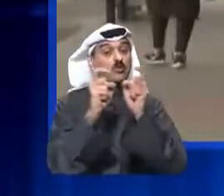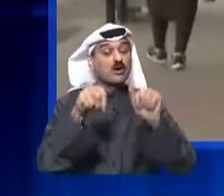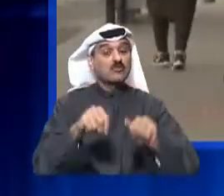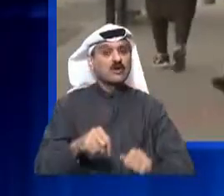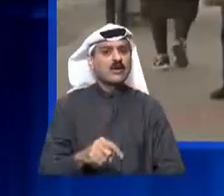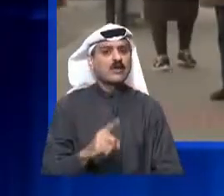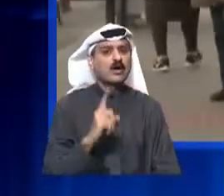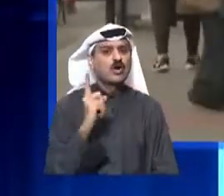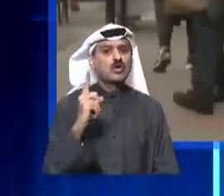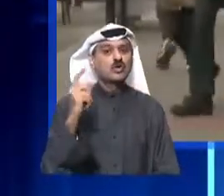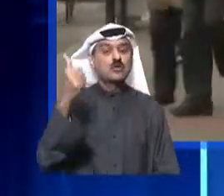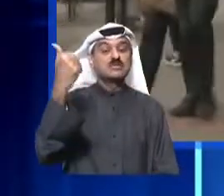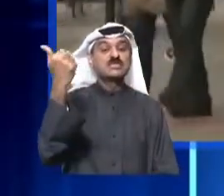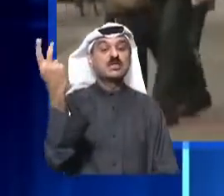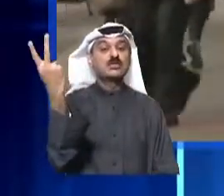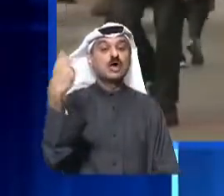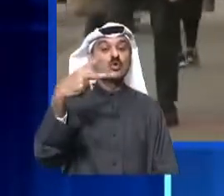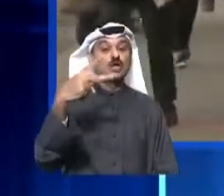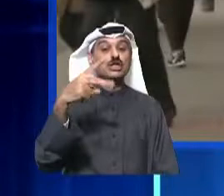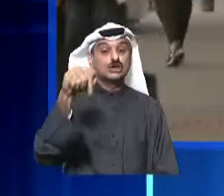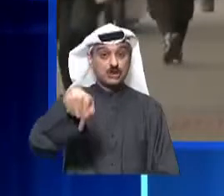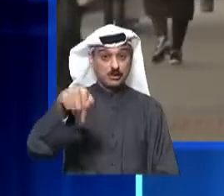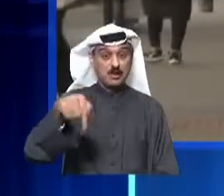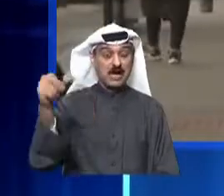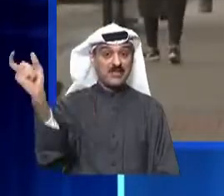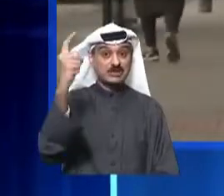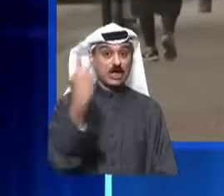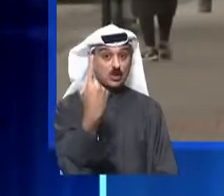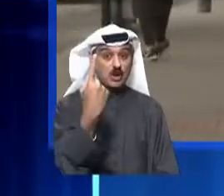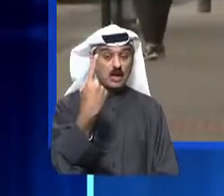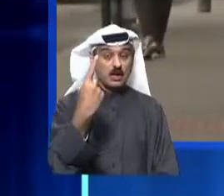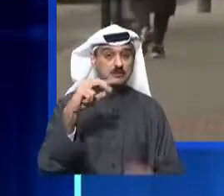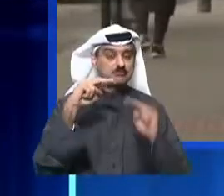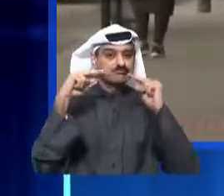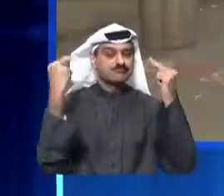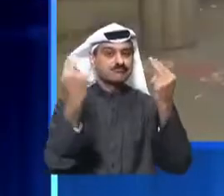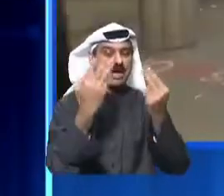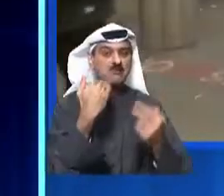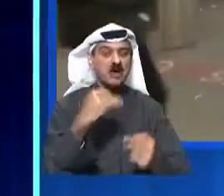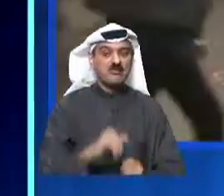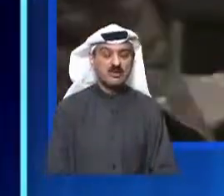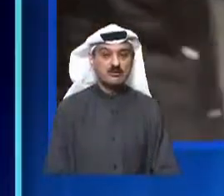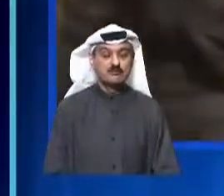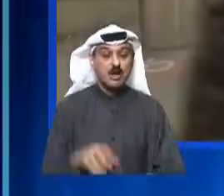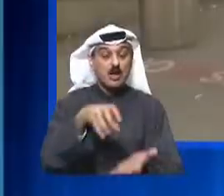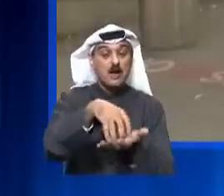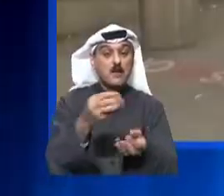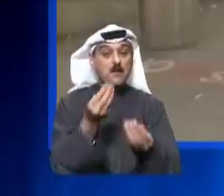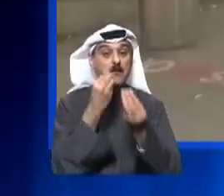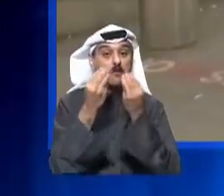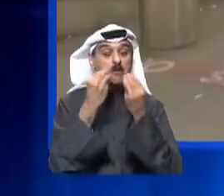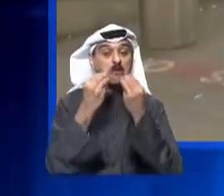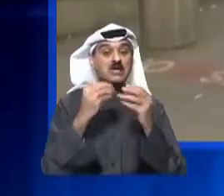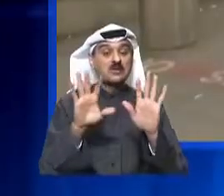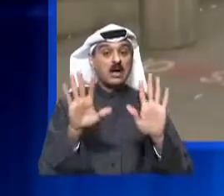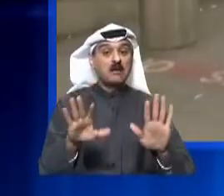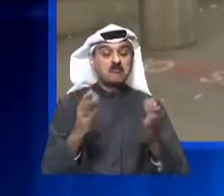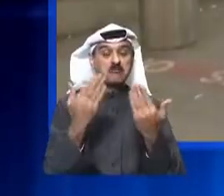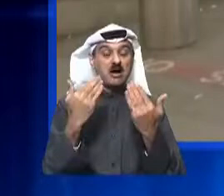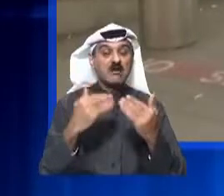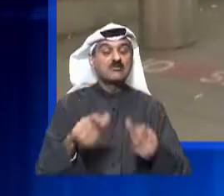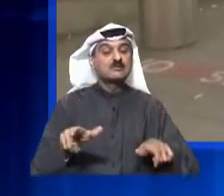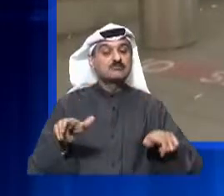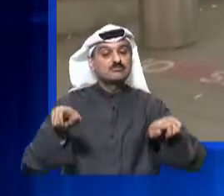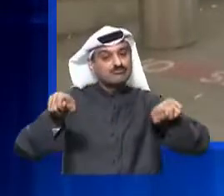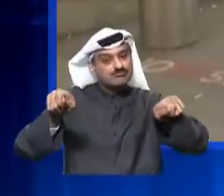في السادس والعشرين من الشهر الجاري، تقليل دخول الأعداد للمطاعم وللملاهي وأماكن الترفيه، مما يعني أننا سنواجه إغلاق كما